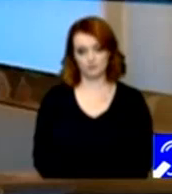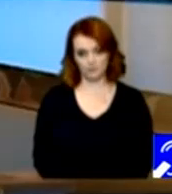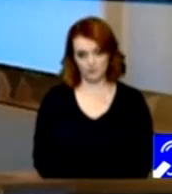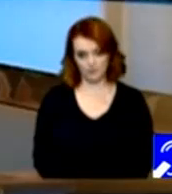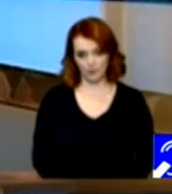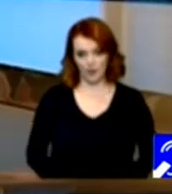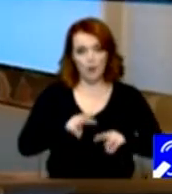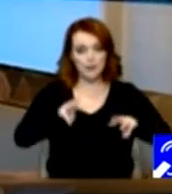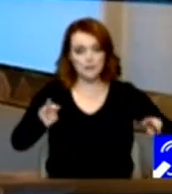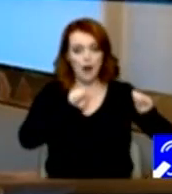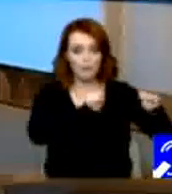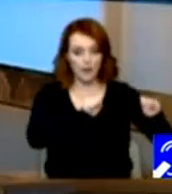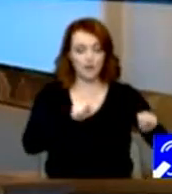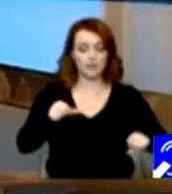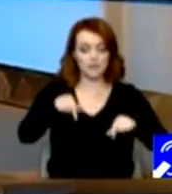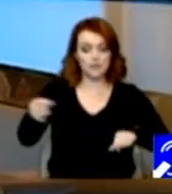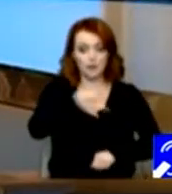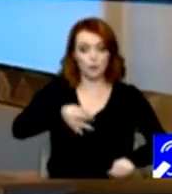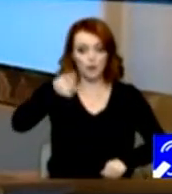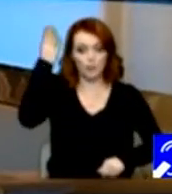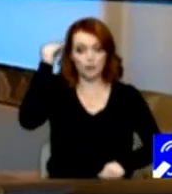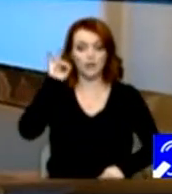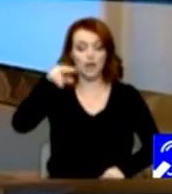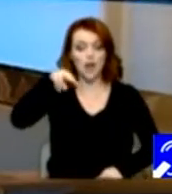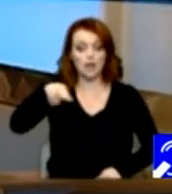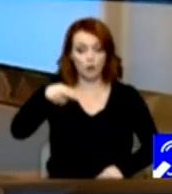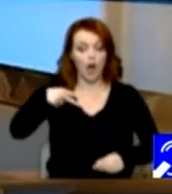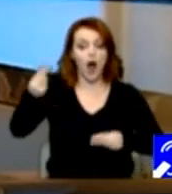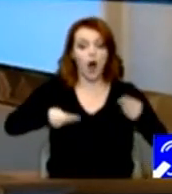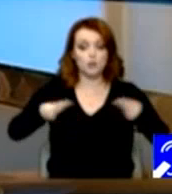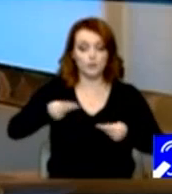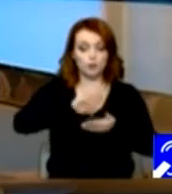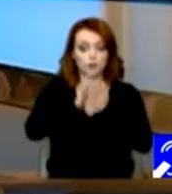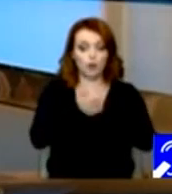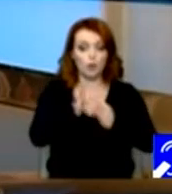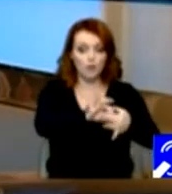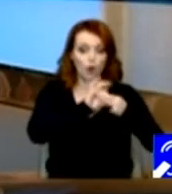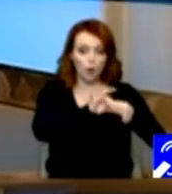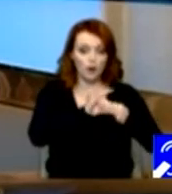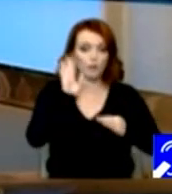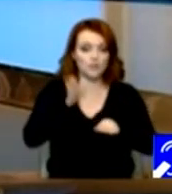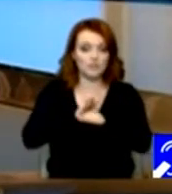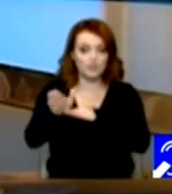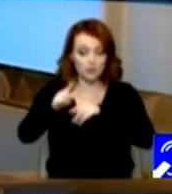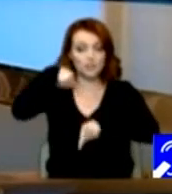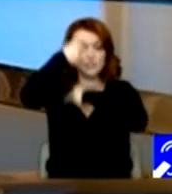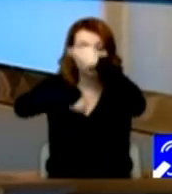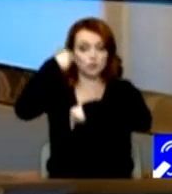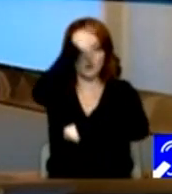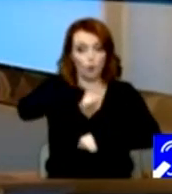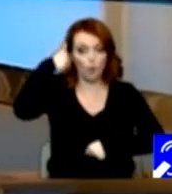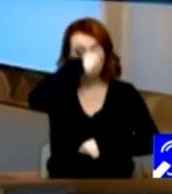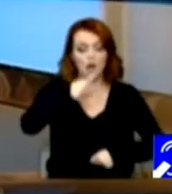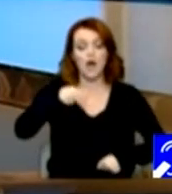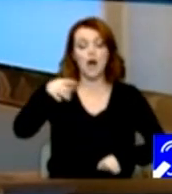ministerele Apărării din Republica Moldova și Lituania au semnat un acord că operare care va fi implementat anul viitor e